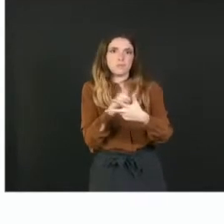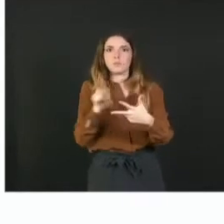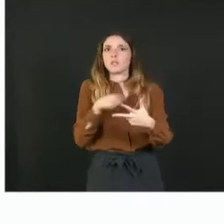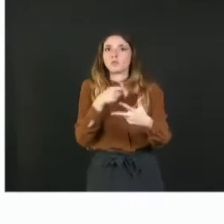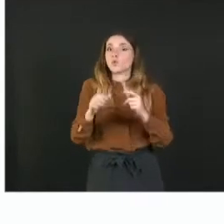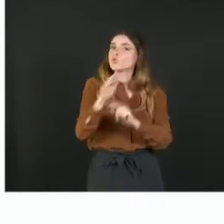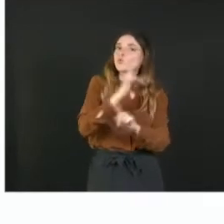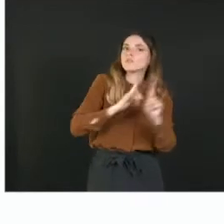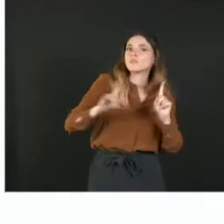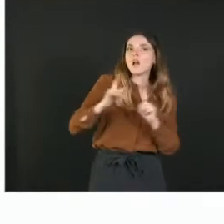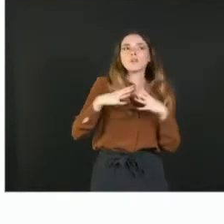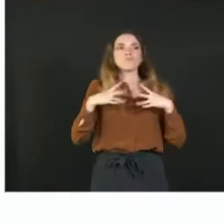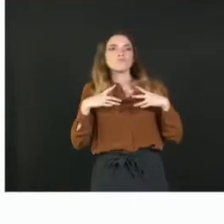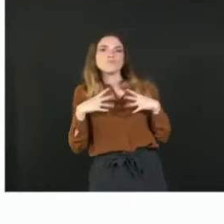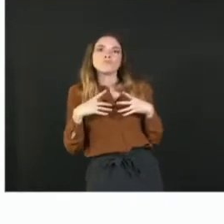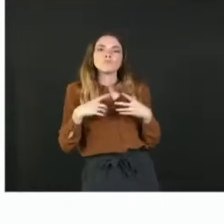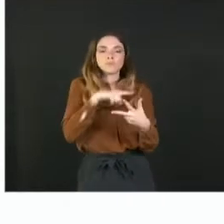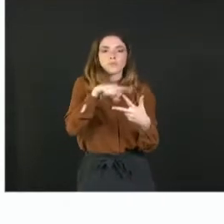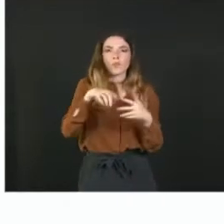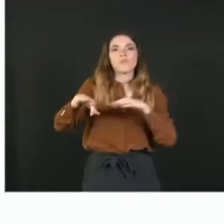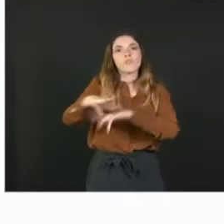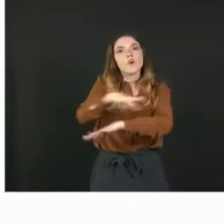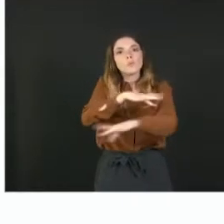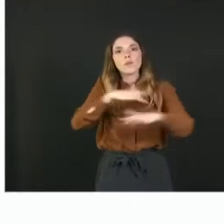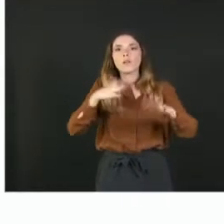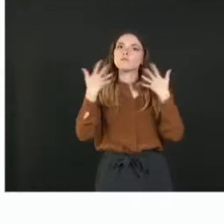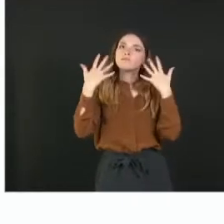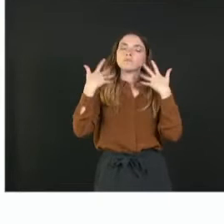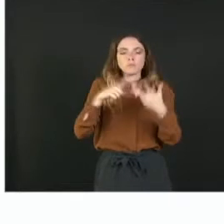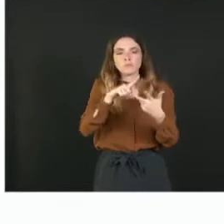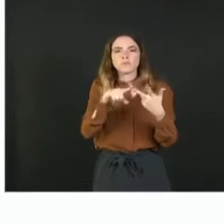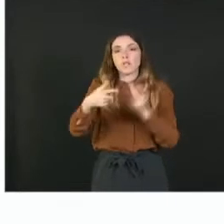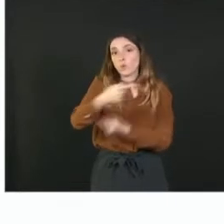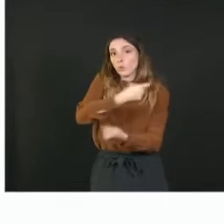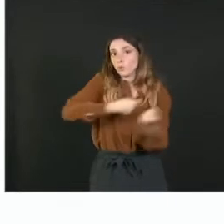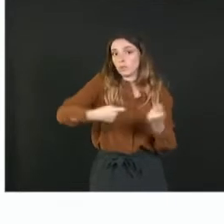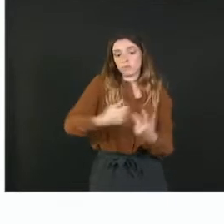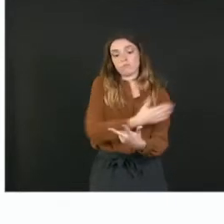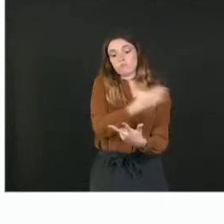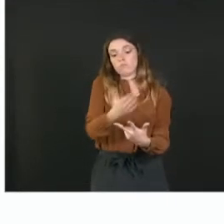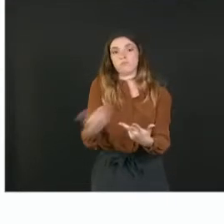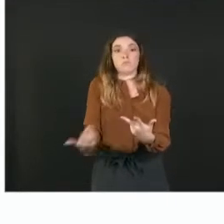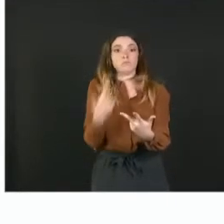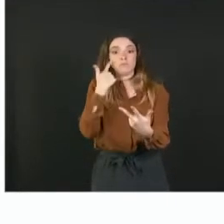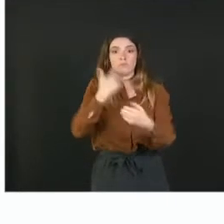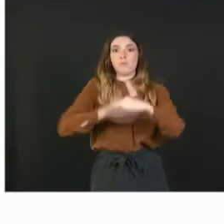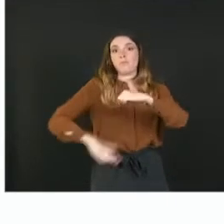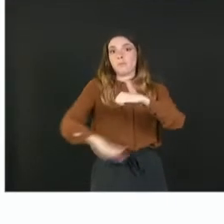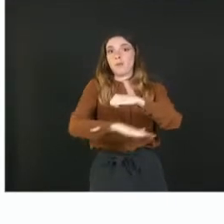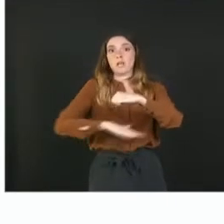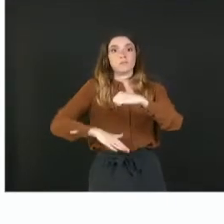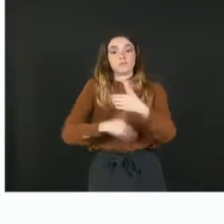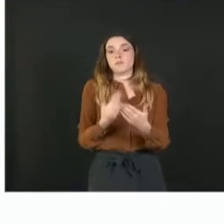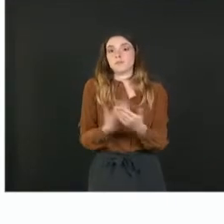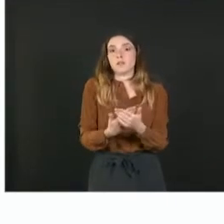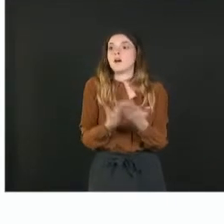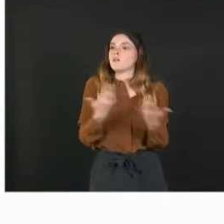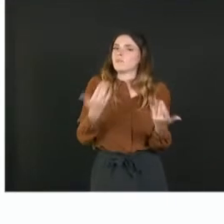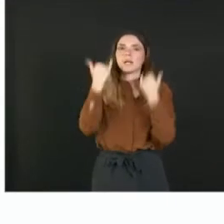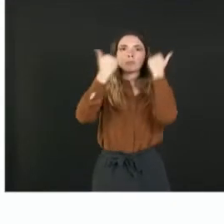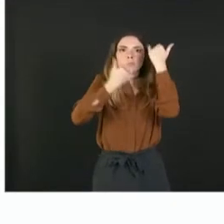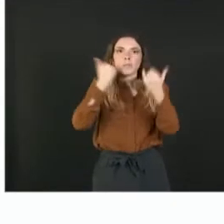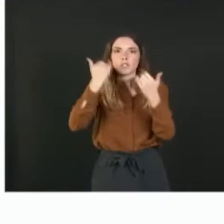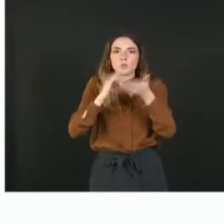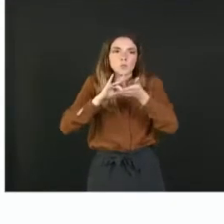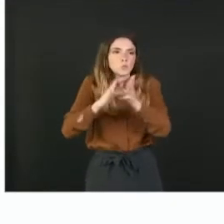l'aspect social, environnemental et économique. Donc à partir de là, effectivement, on imagine très bien les relations qu'il peut y